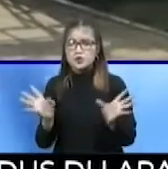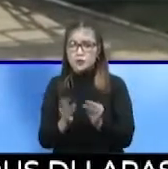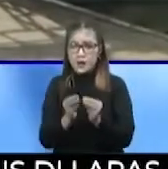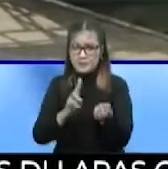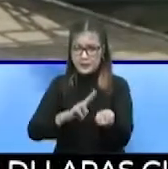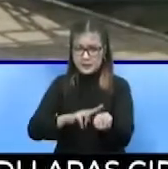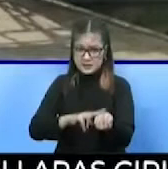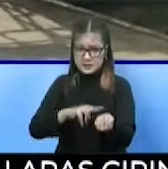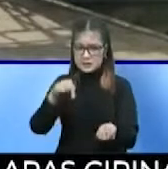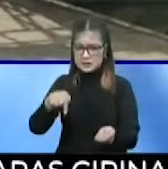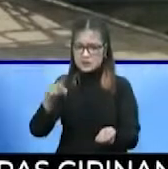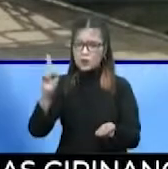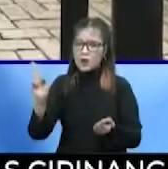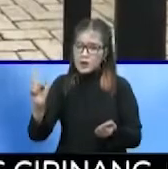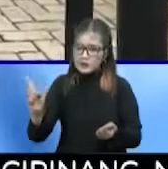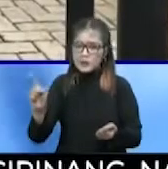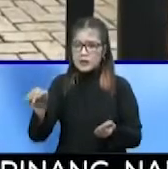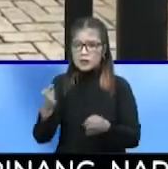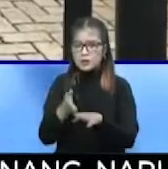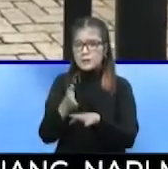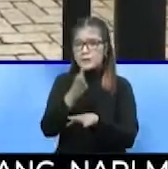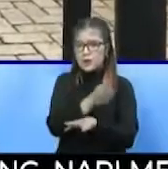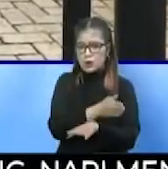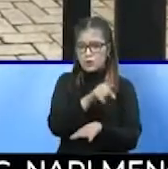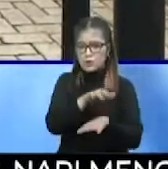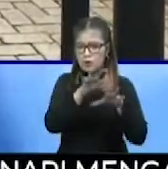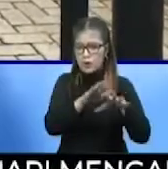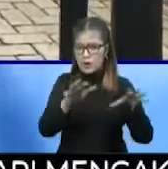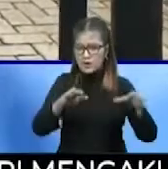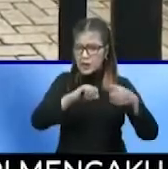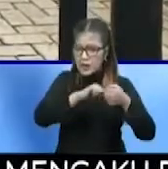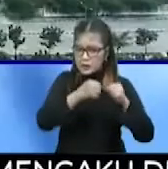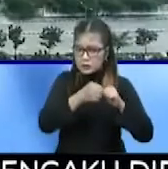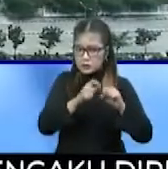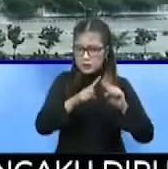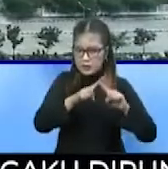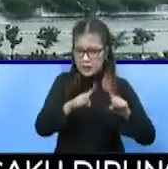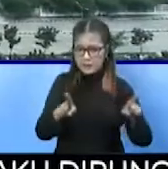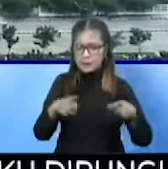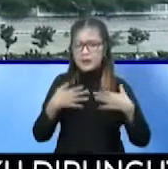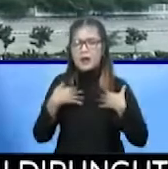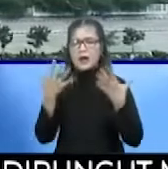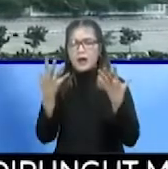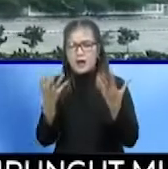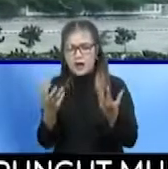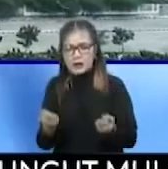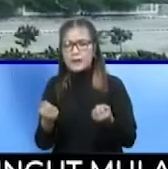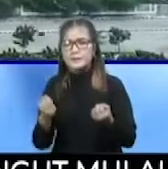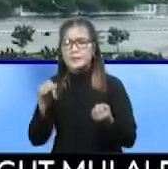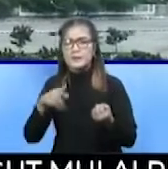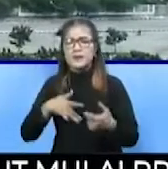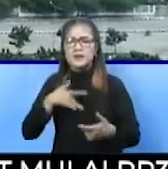ini ada kecenderungan bahwa kita juga akan banyak kasusnya. Tapi sepertinya ada